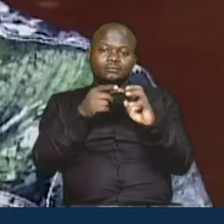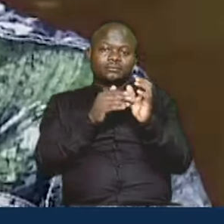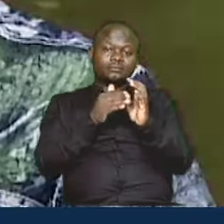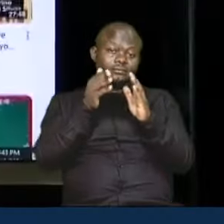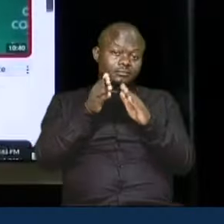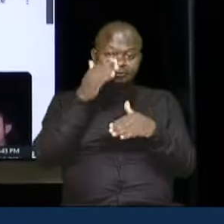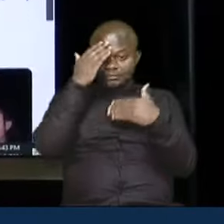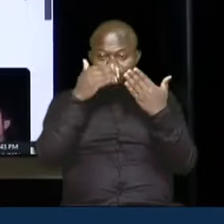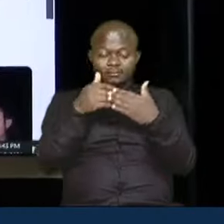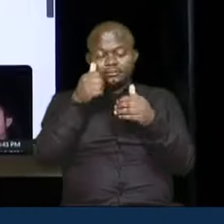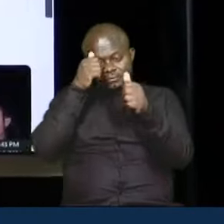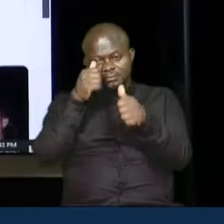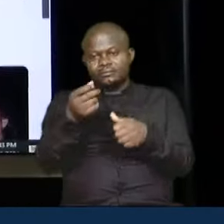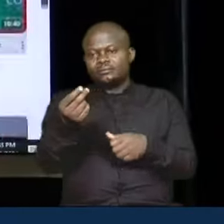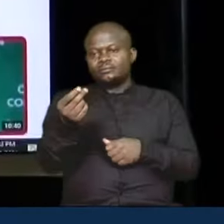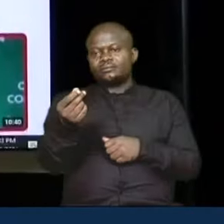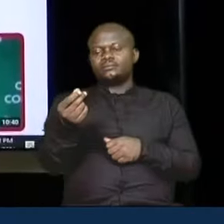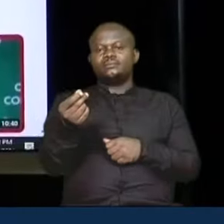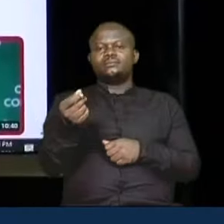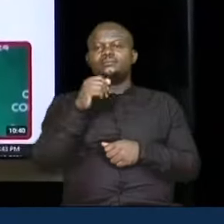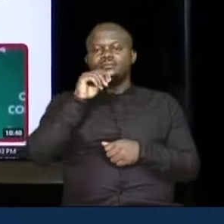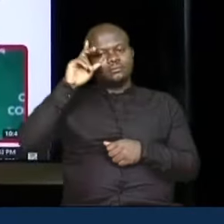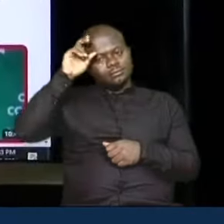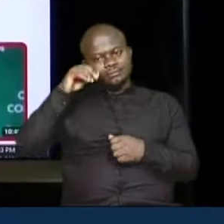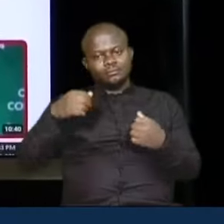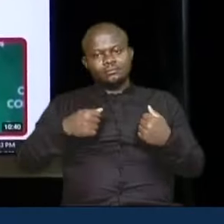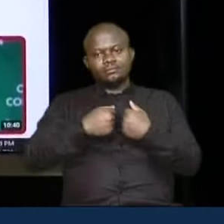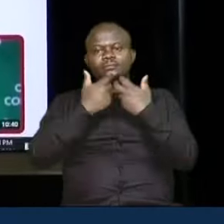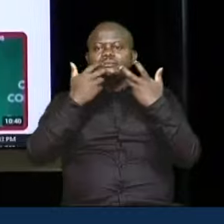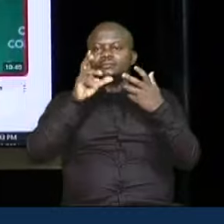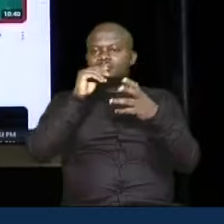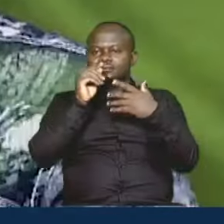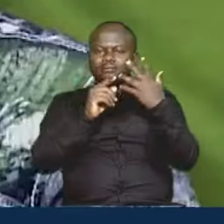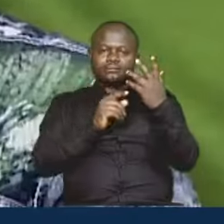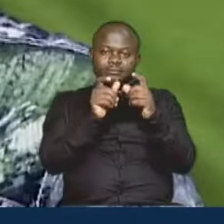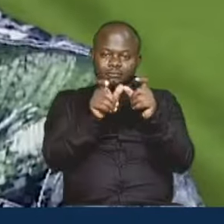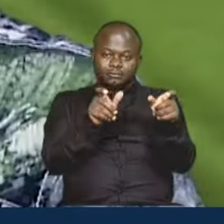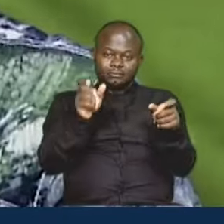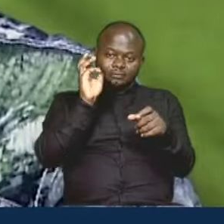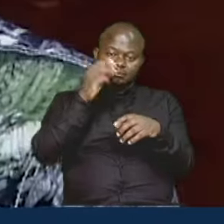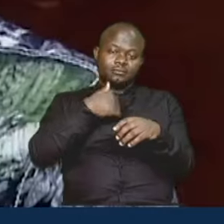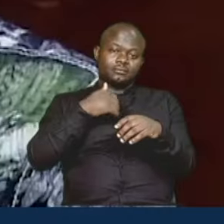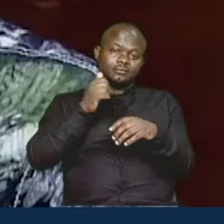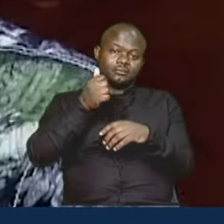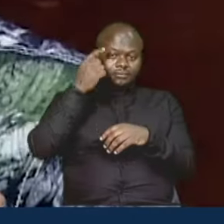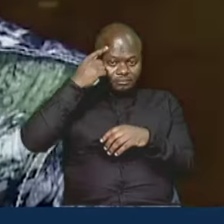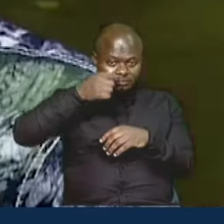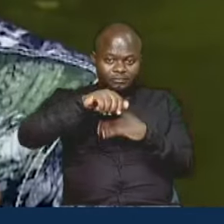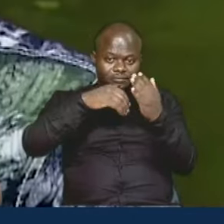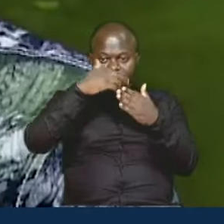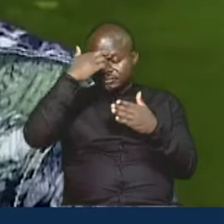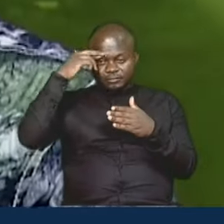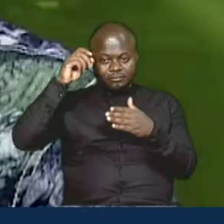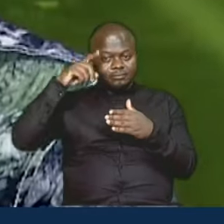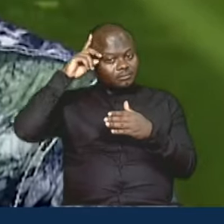ko ajya akurikiye amafaranga ntatekereze ku ngaruka kuvuga ibintu biri personnel bizagira kuri we. Niyo mpamvu yagombye